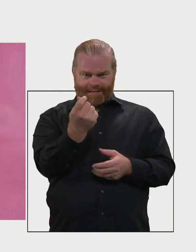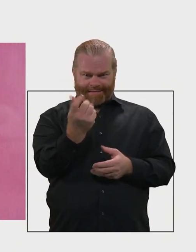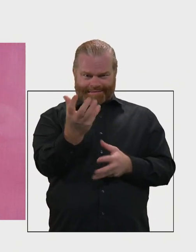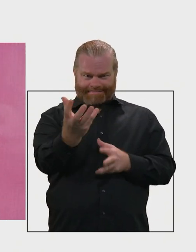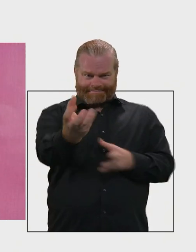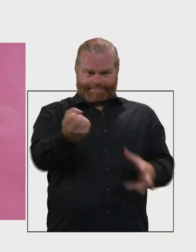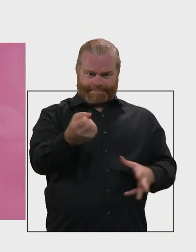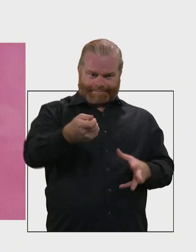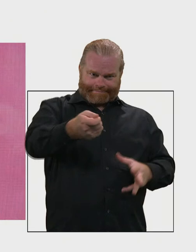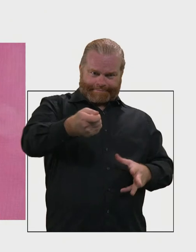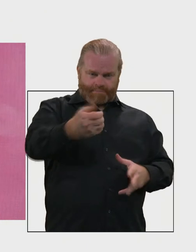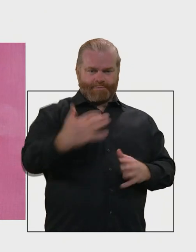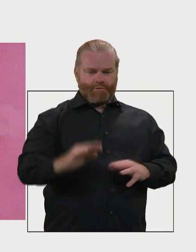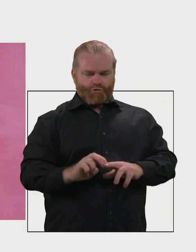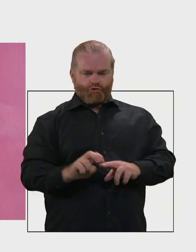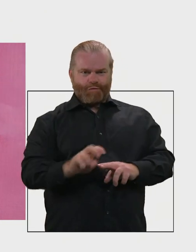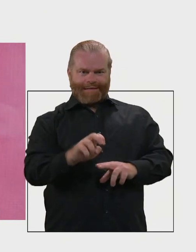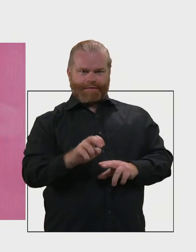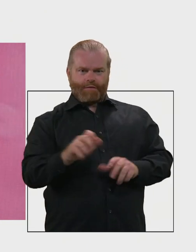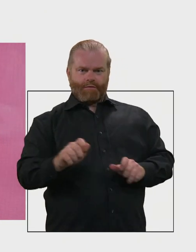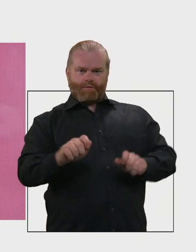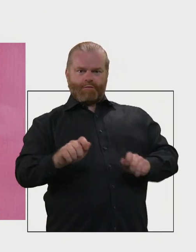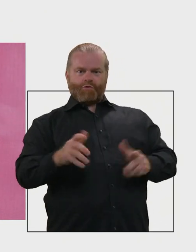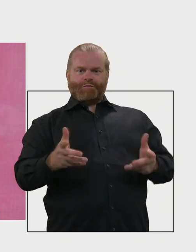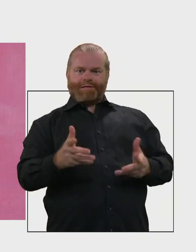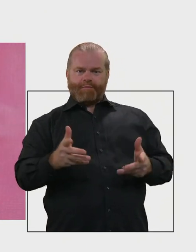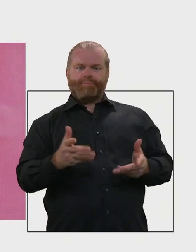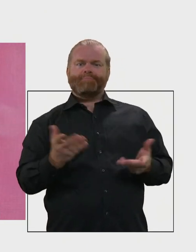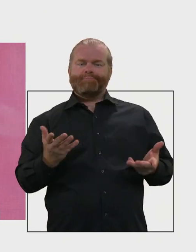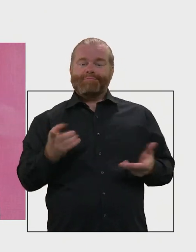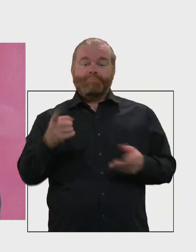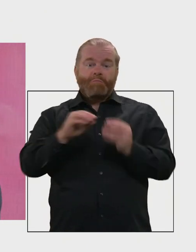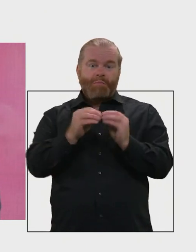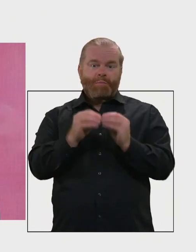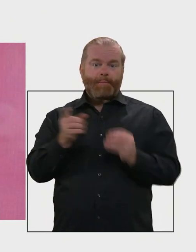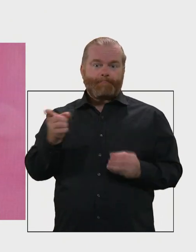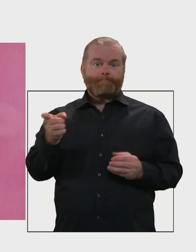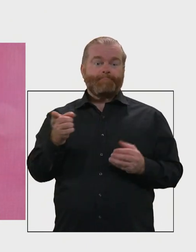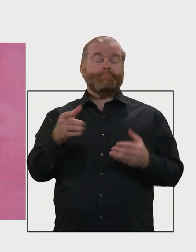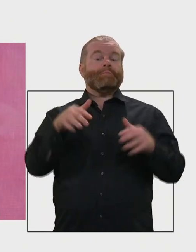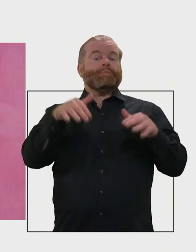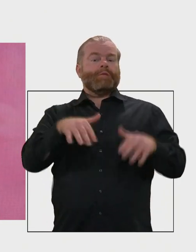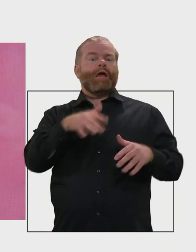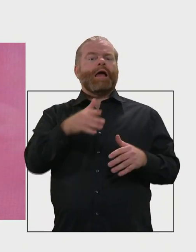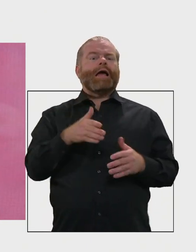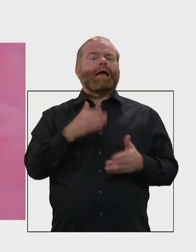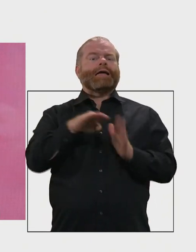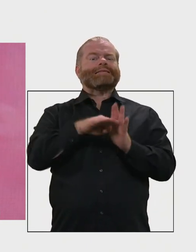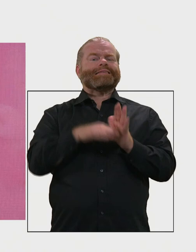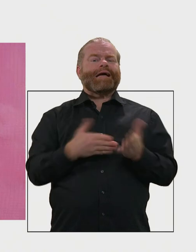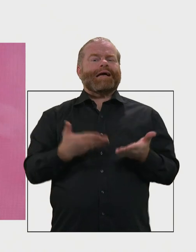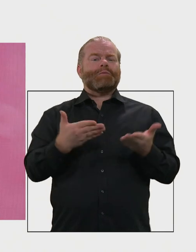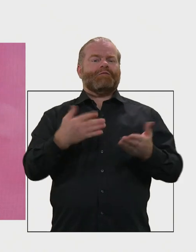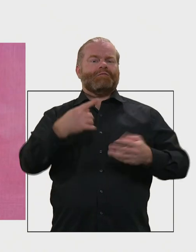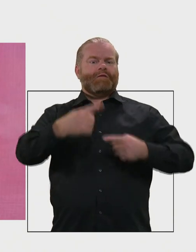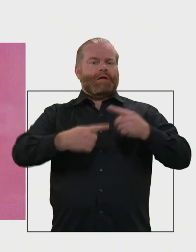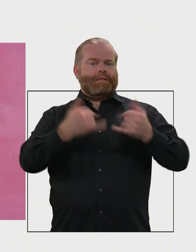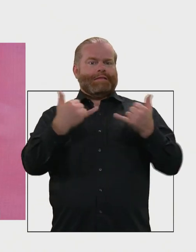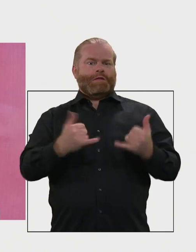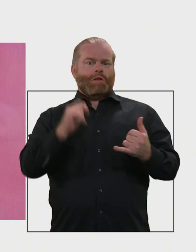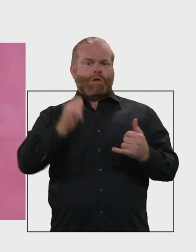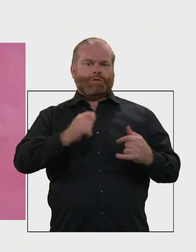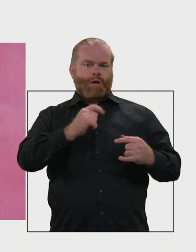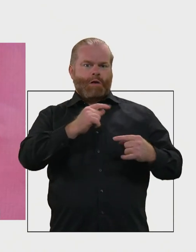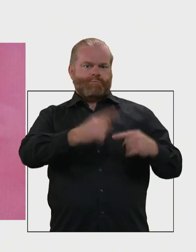jetzt gerade das Gesetzgebungsverfahren im vollen Gang. Und ich als Beauftragter der Bundesregierung bin natürlich nicht nur